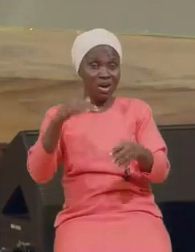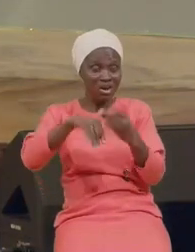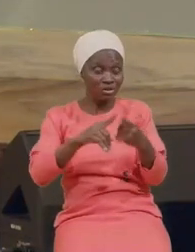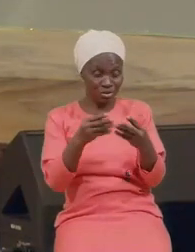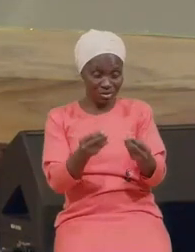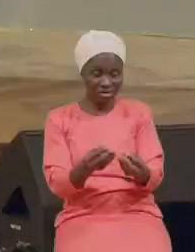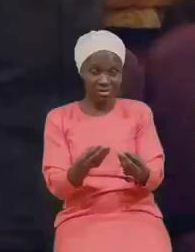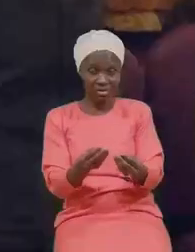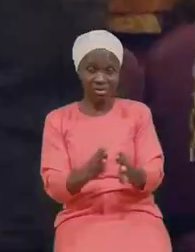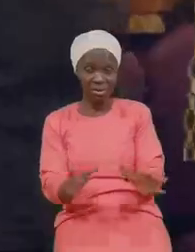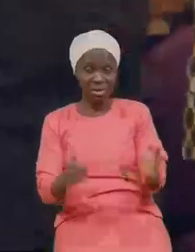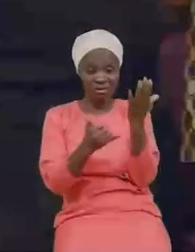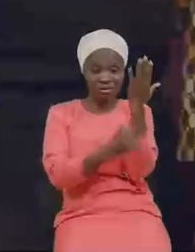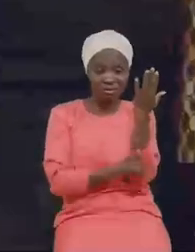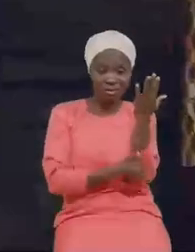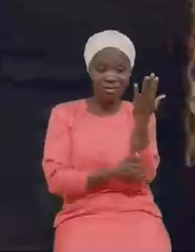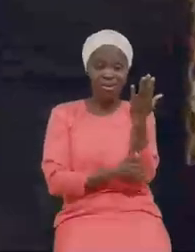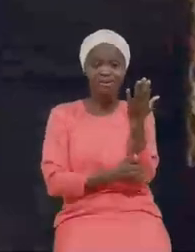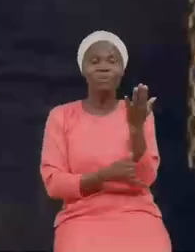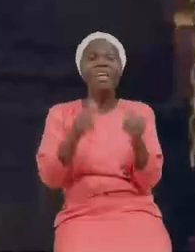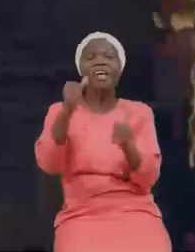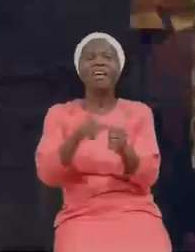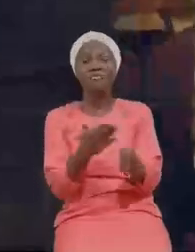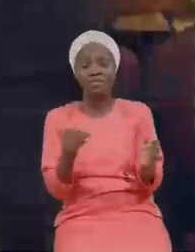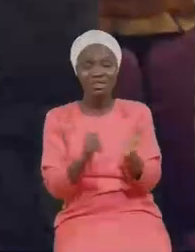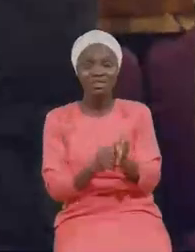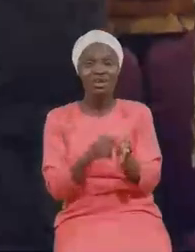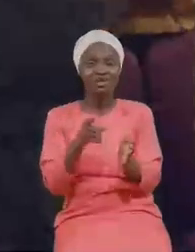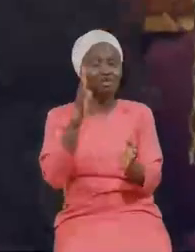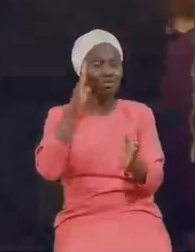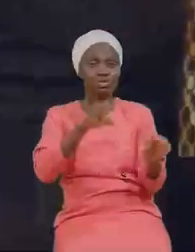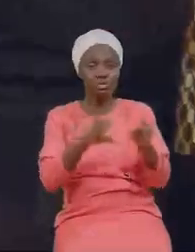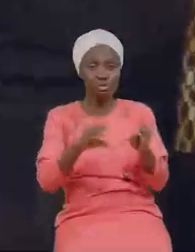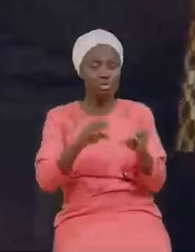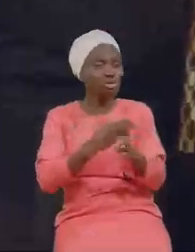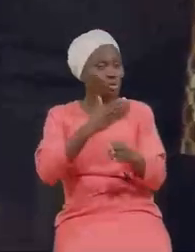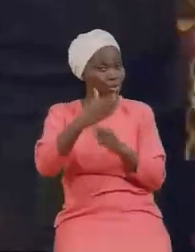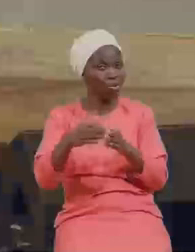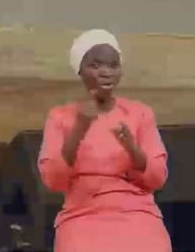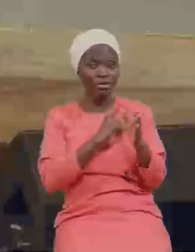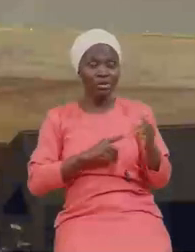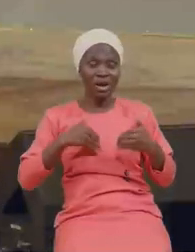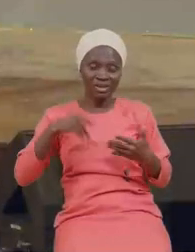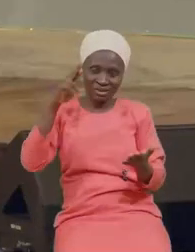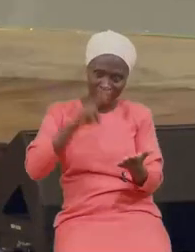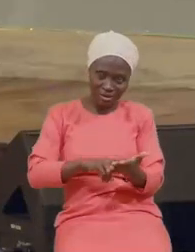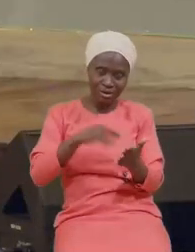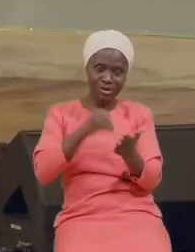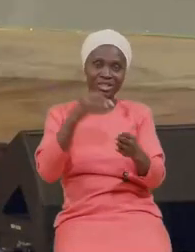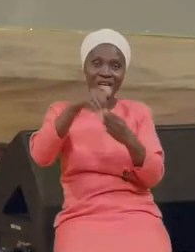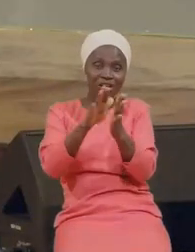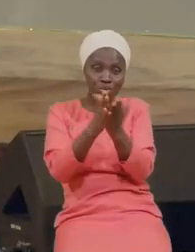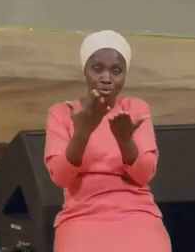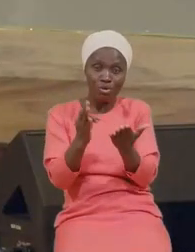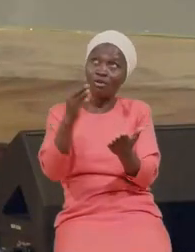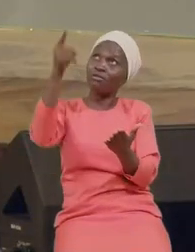calanéens des études des illusiens tout ce que tu vas accomplir le Seigneur l'a enregistré dans son